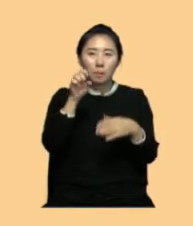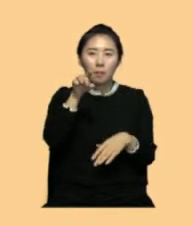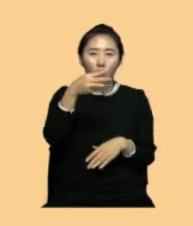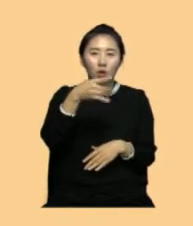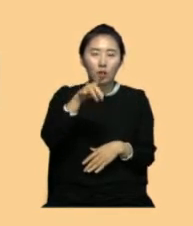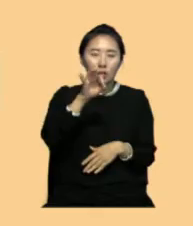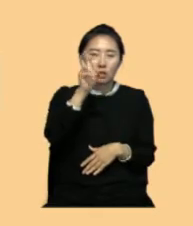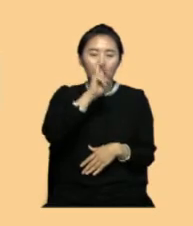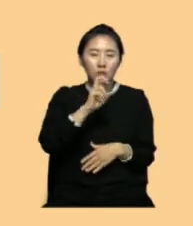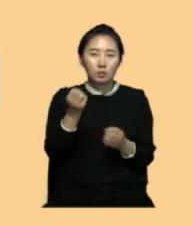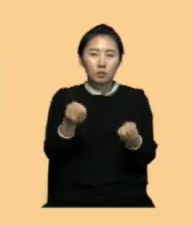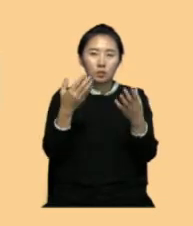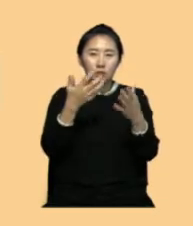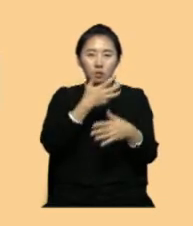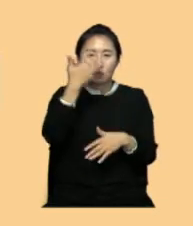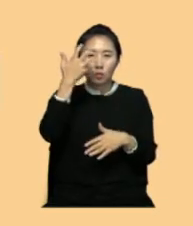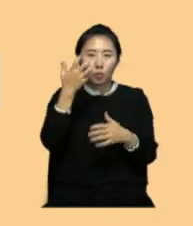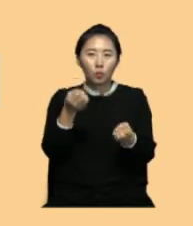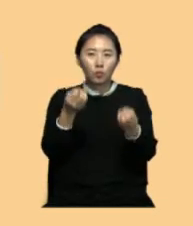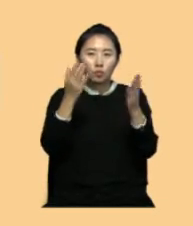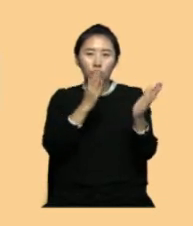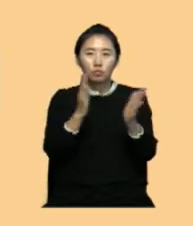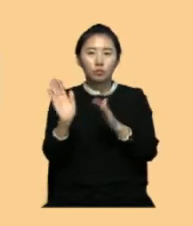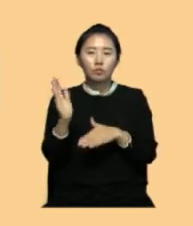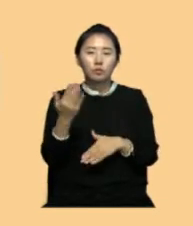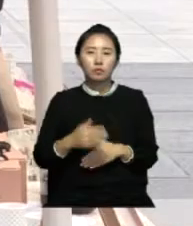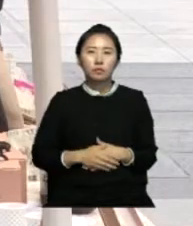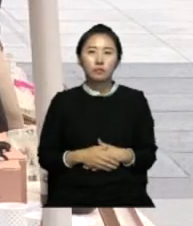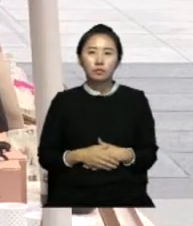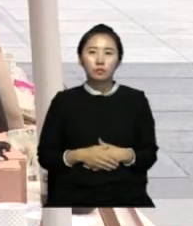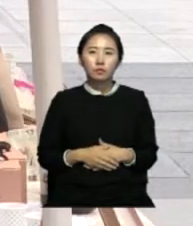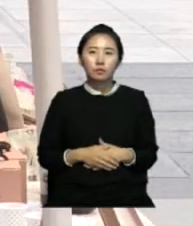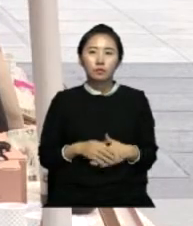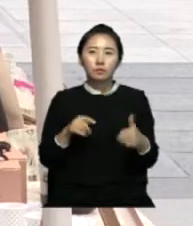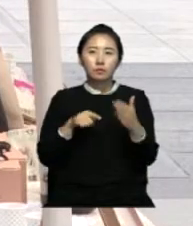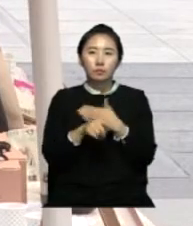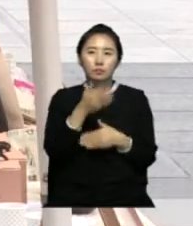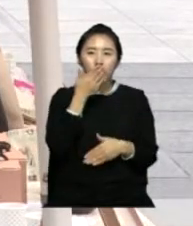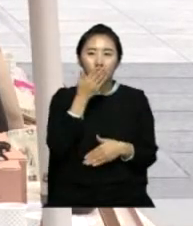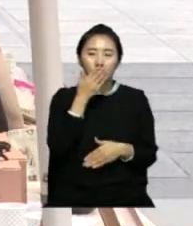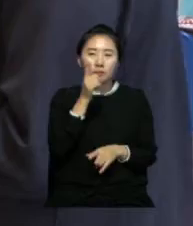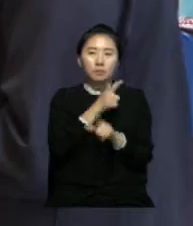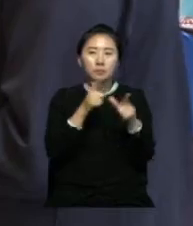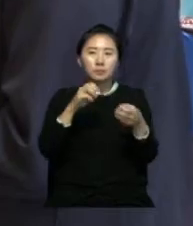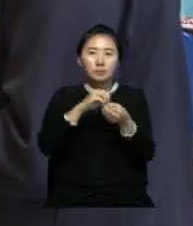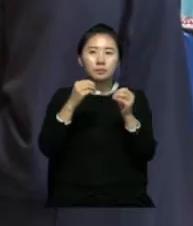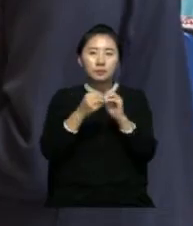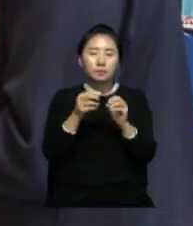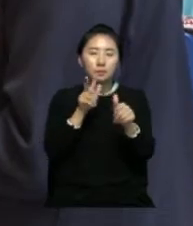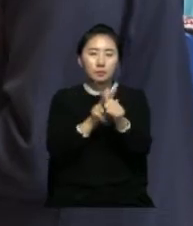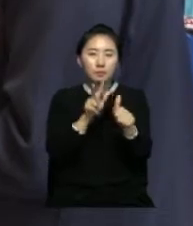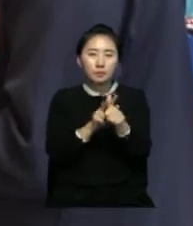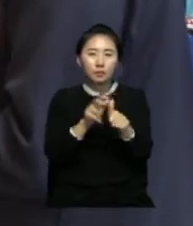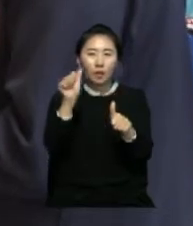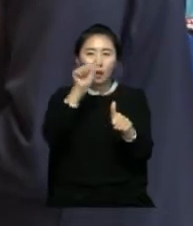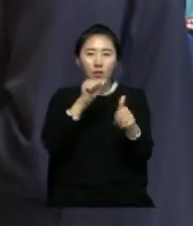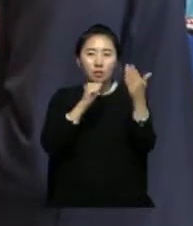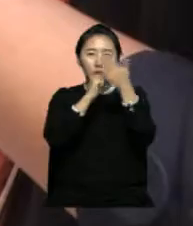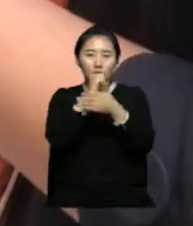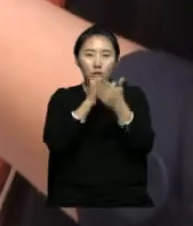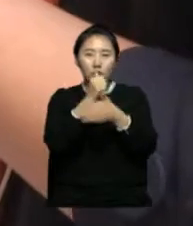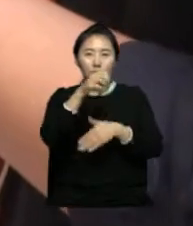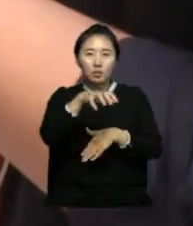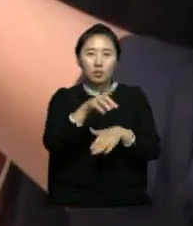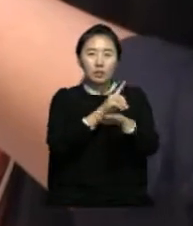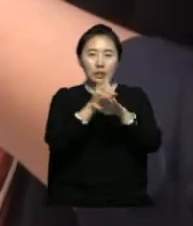퍼레이드와 음악제, 드림 콘서트 등으로 구성됩니다. 이 밖에 먹거리 장터와 아트마켓, 아시아 포토존,